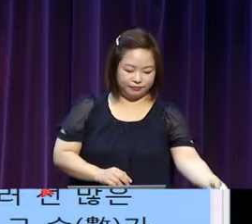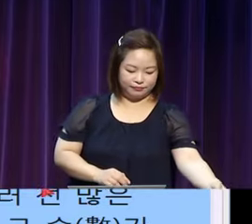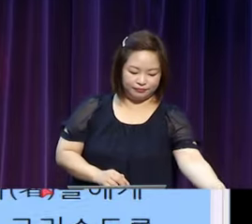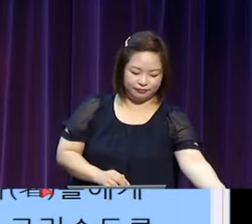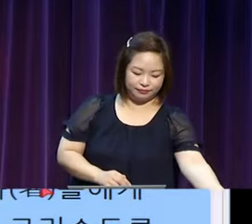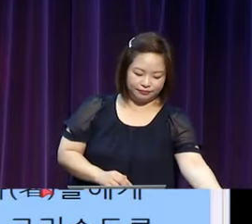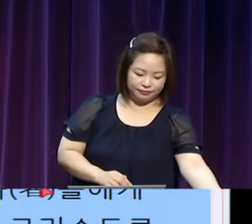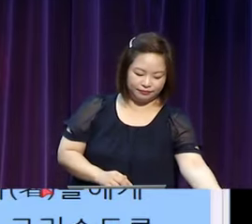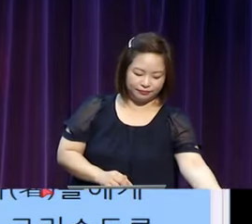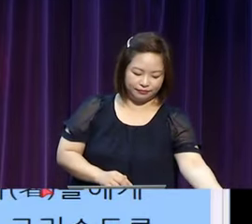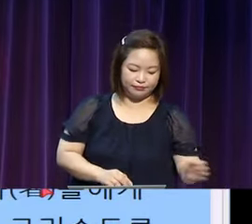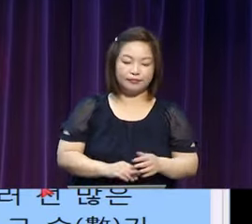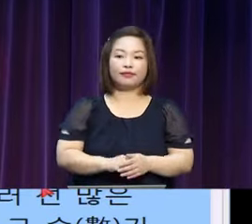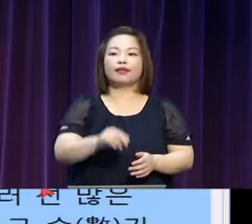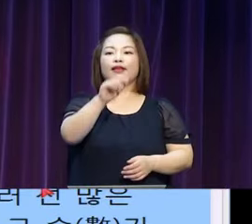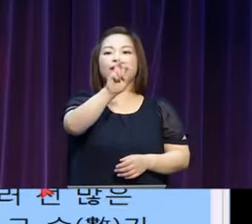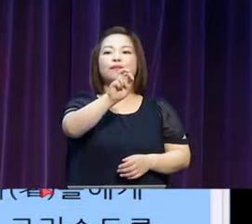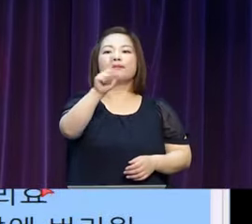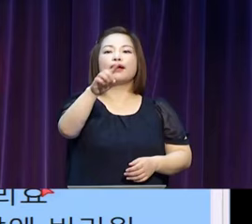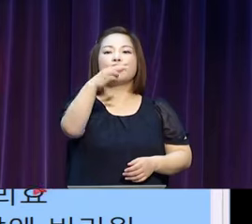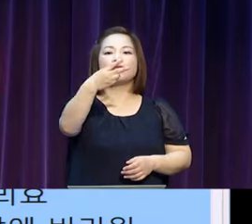마태복음 5장